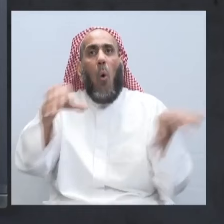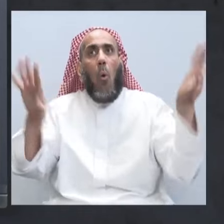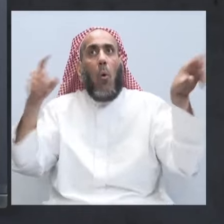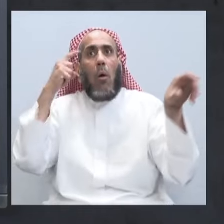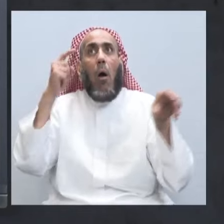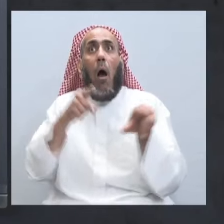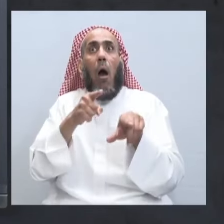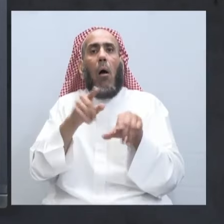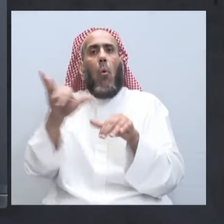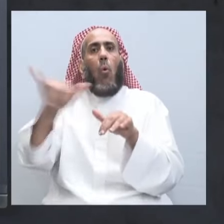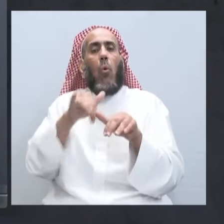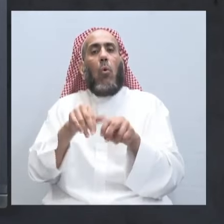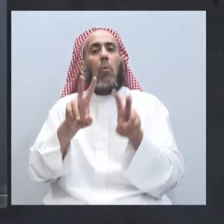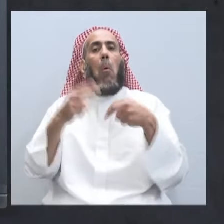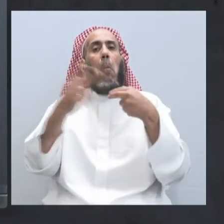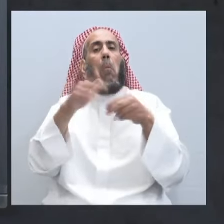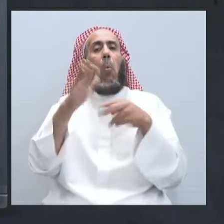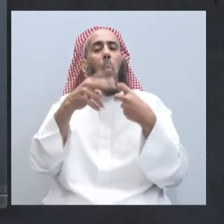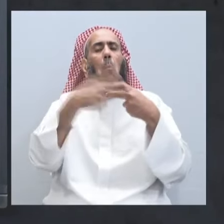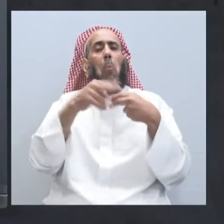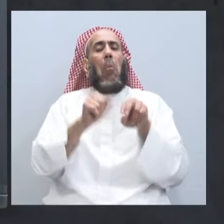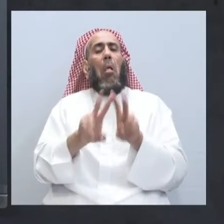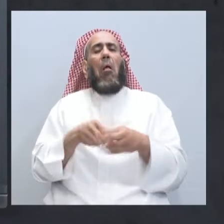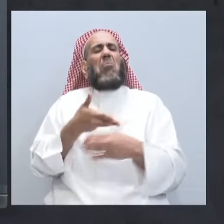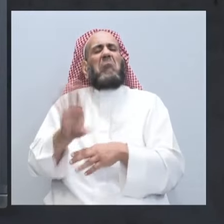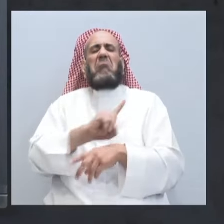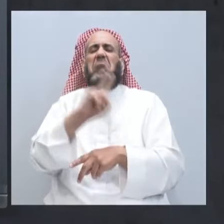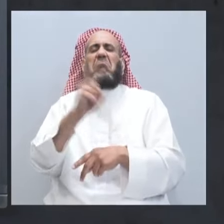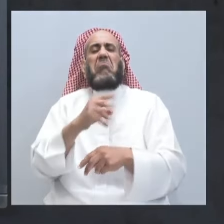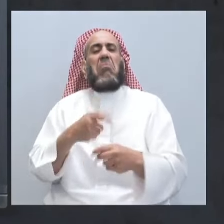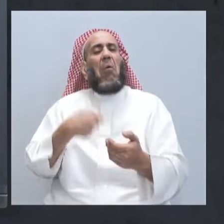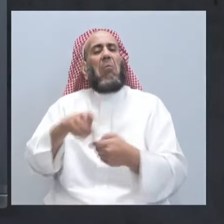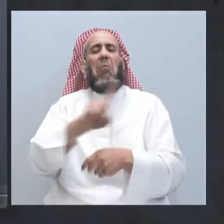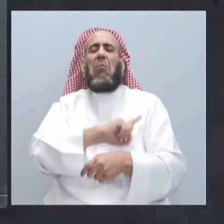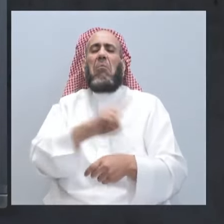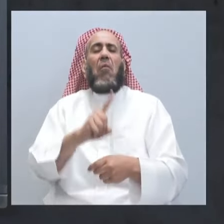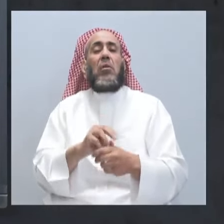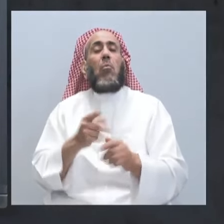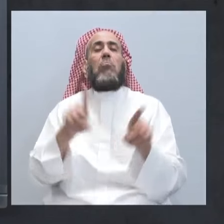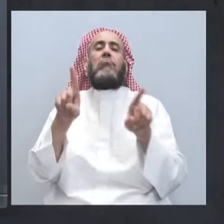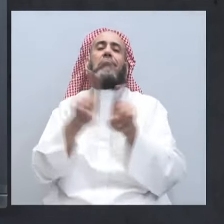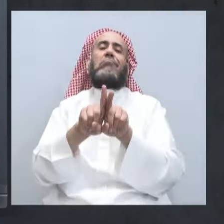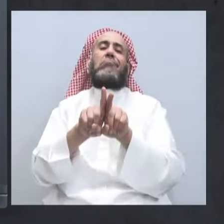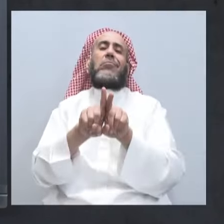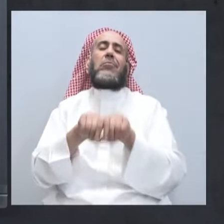يرجع ويغرق الب اليوم خاسر لا احتاج هذه الصفقه هنا